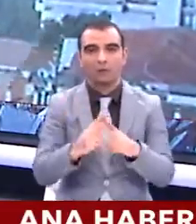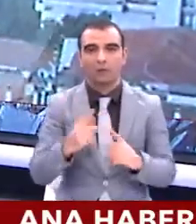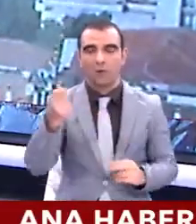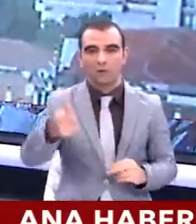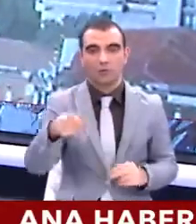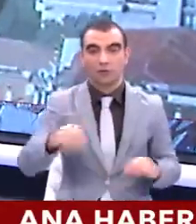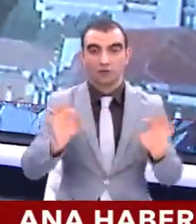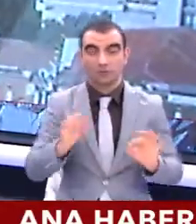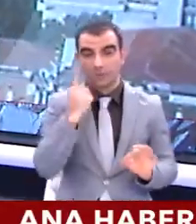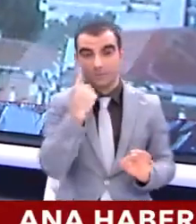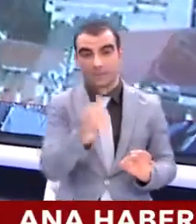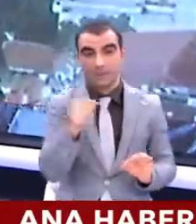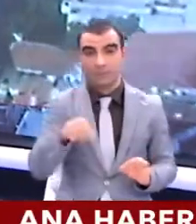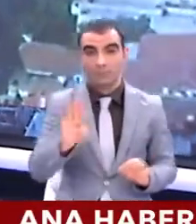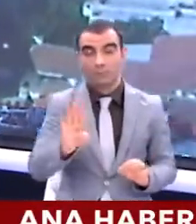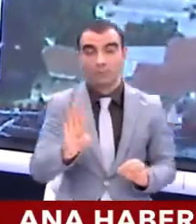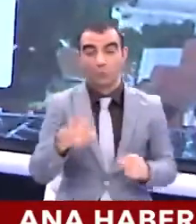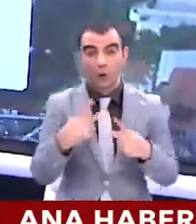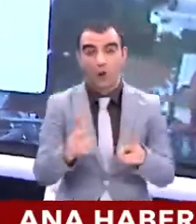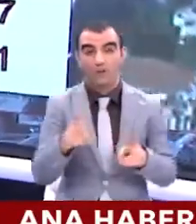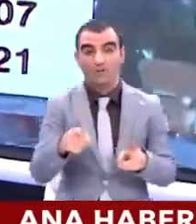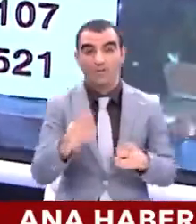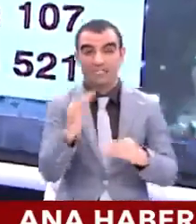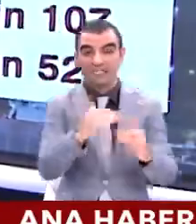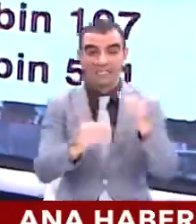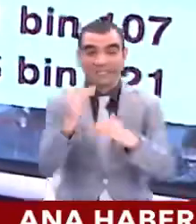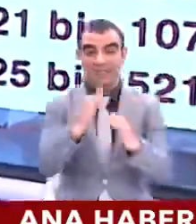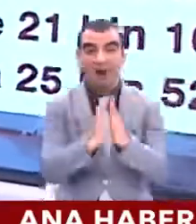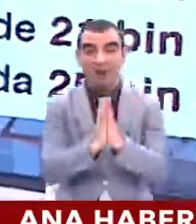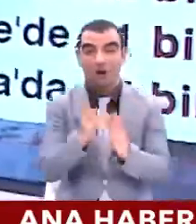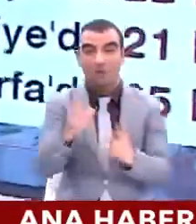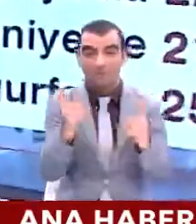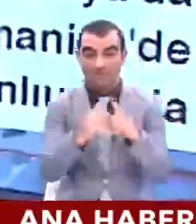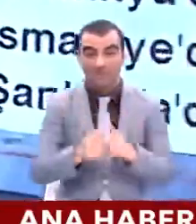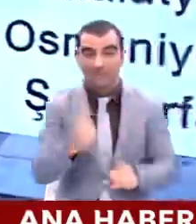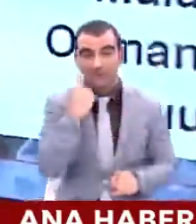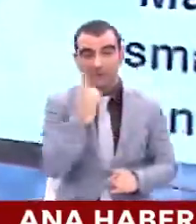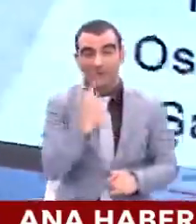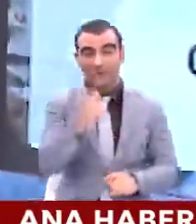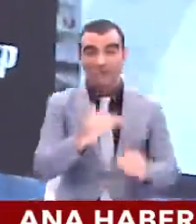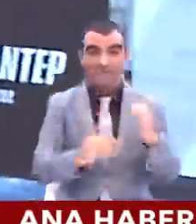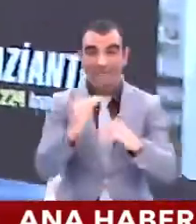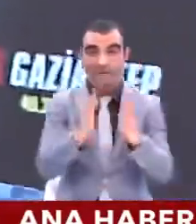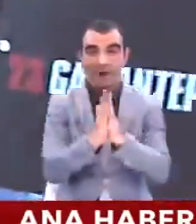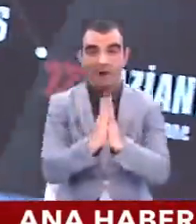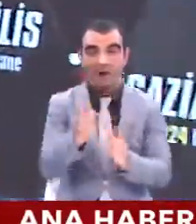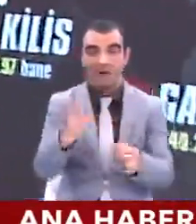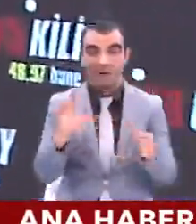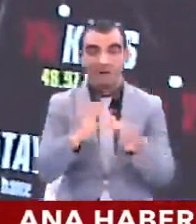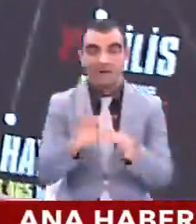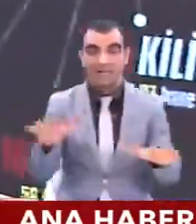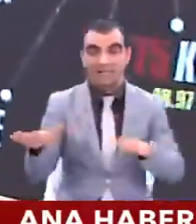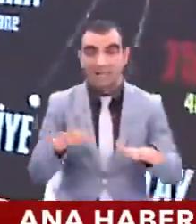şimdi bakınız bu af Daha doğrusu bu imar affıyla ilişkili sayılara Bir bakalım imar affı kapsamında deprem